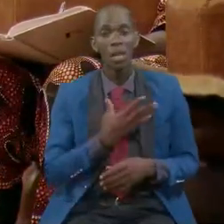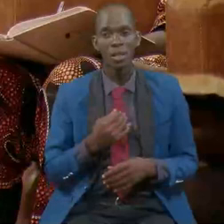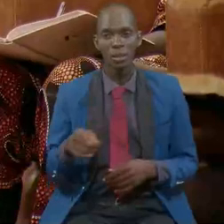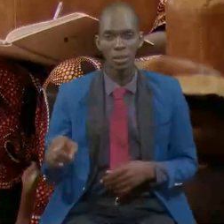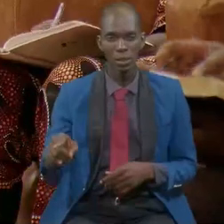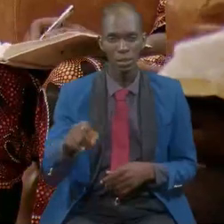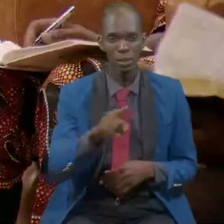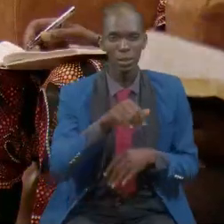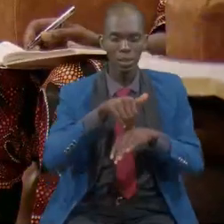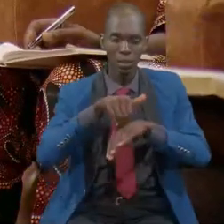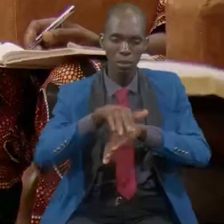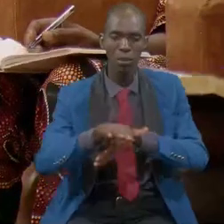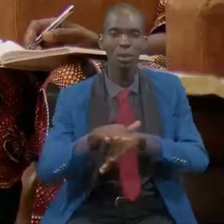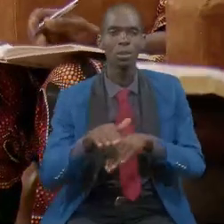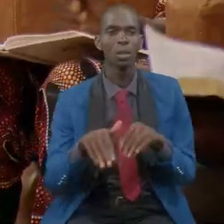Matthieu 22,